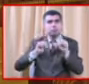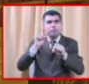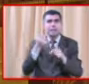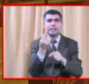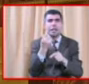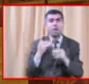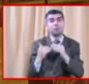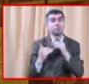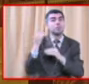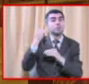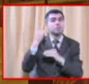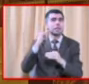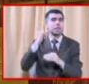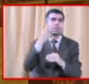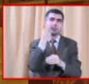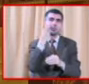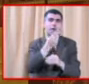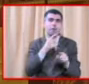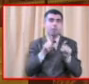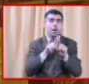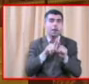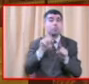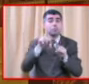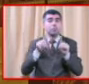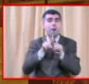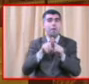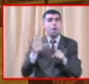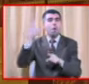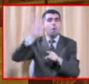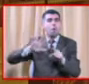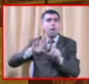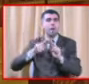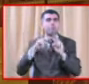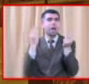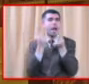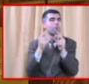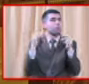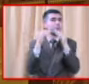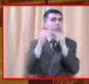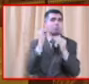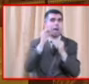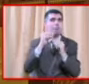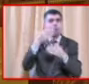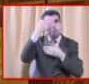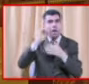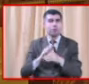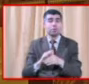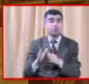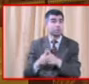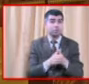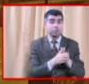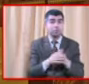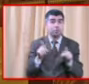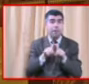الثمن مرتفع بالمقارنة مع ما يجري في عدد من الدول. الملاحظة الثانية هو أن تتعلق باسترجاع